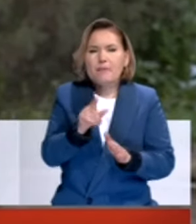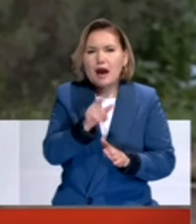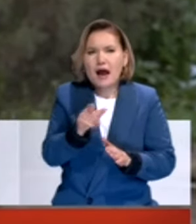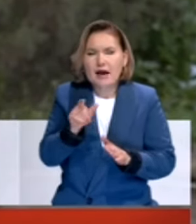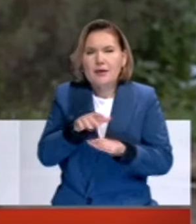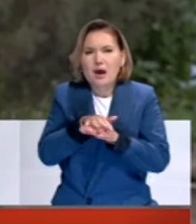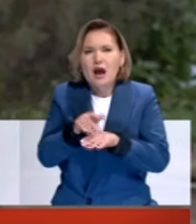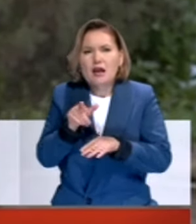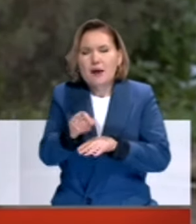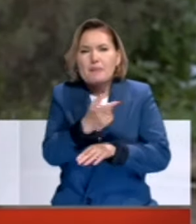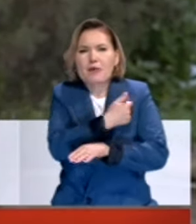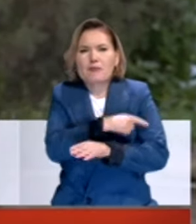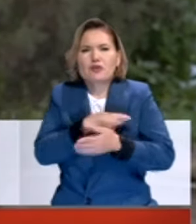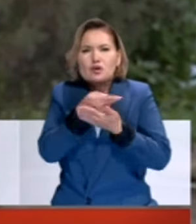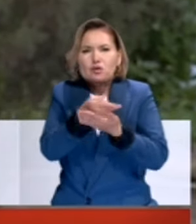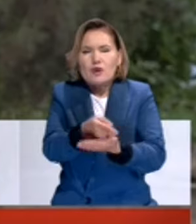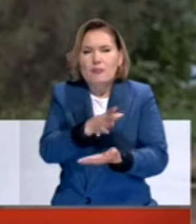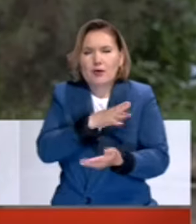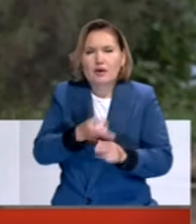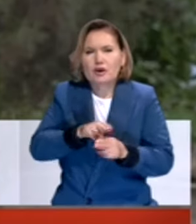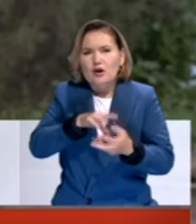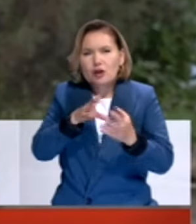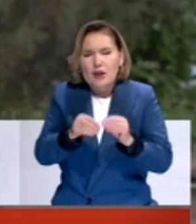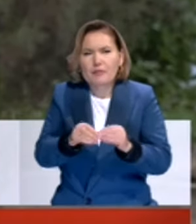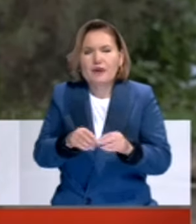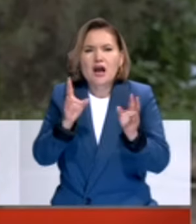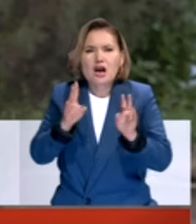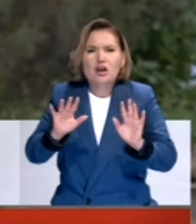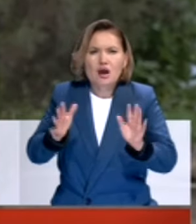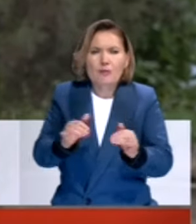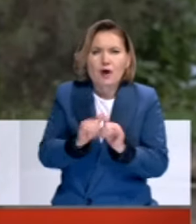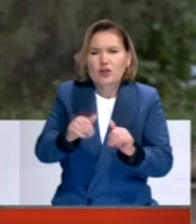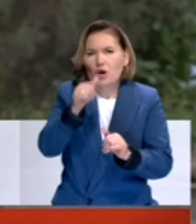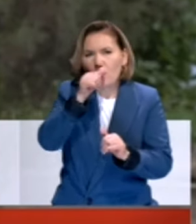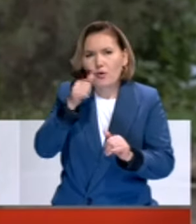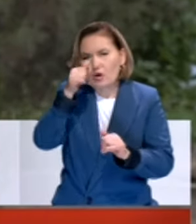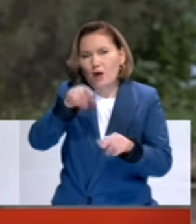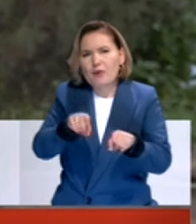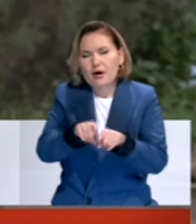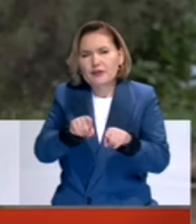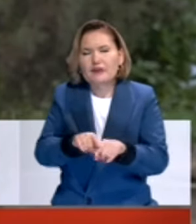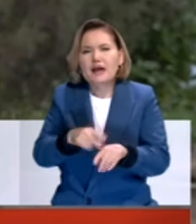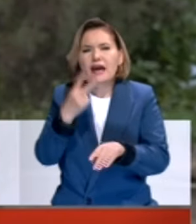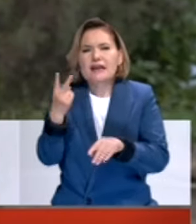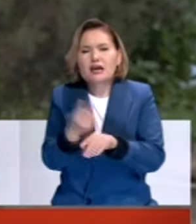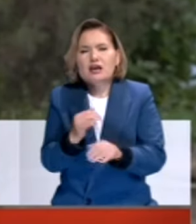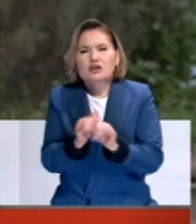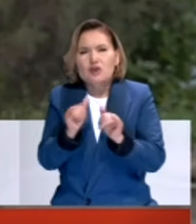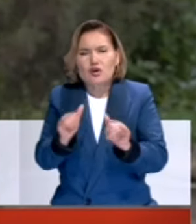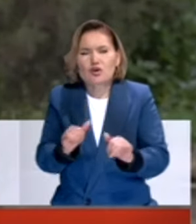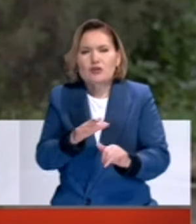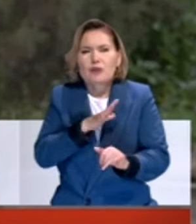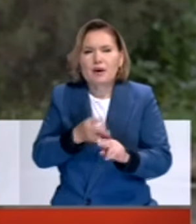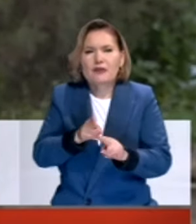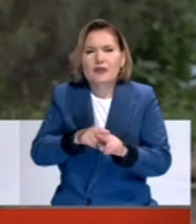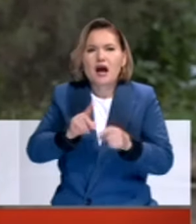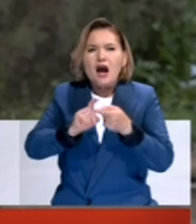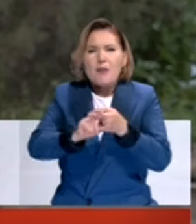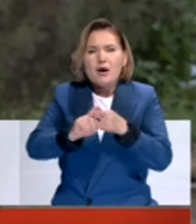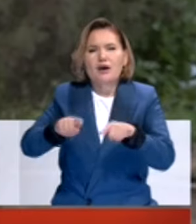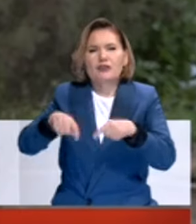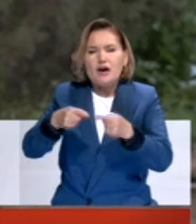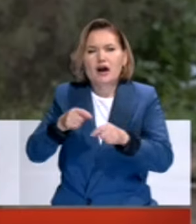шағып, медициналық көмекке жүгінген. Бұл жағымсыз статистика өткен жылмен салыстырғанда біршама өскен. Ал ауру